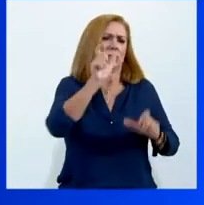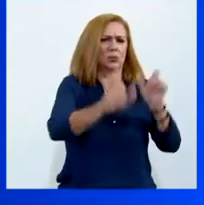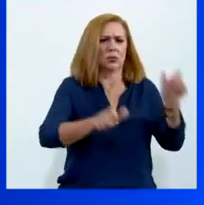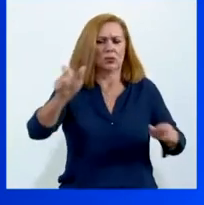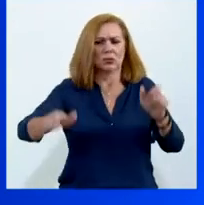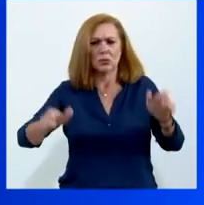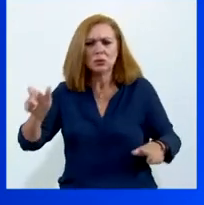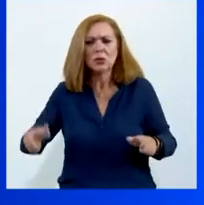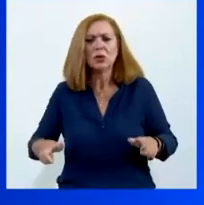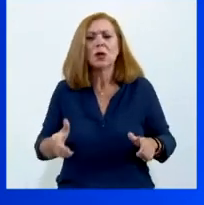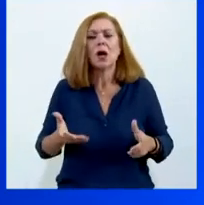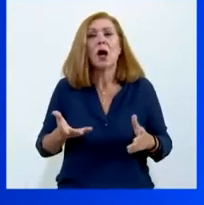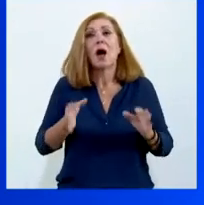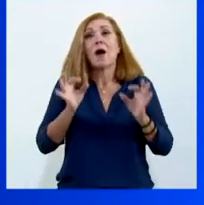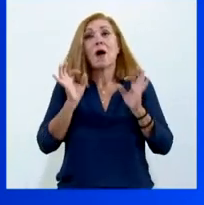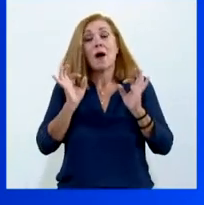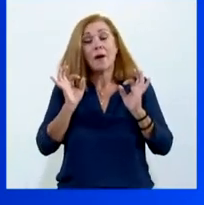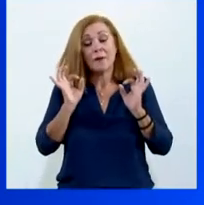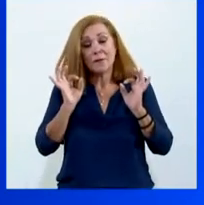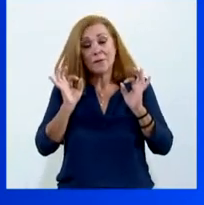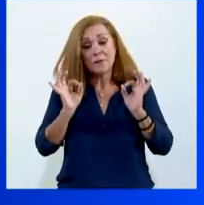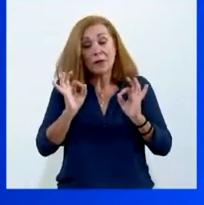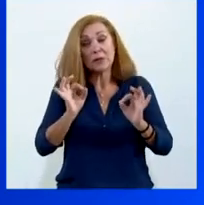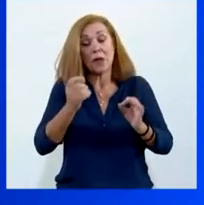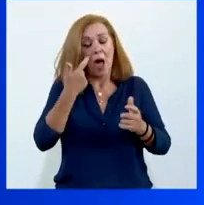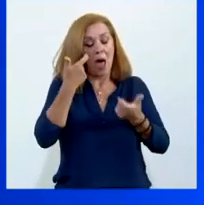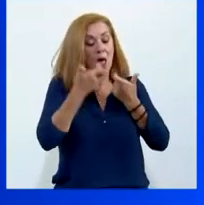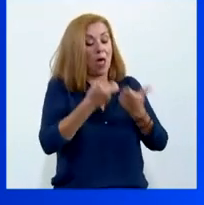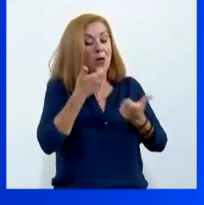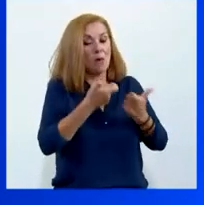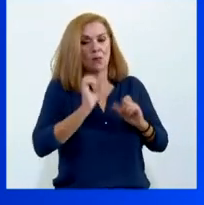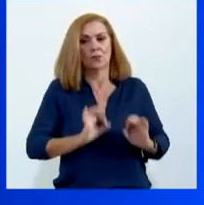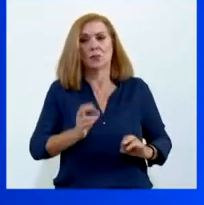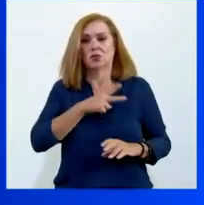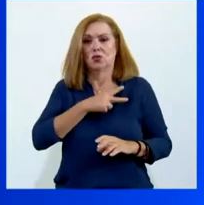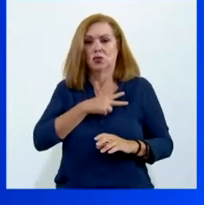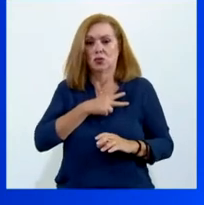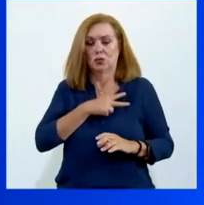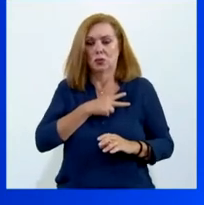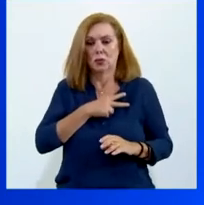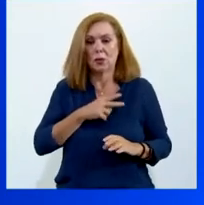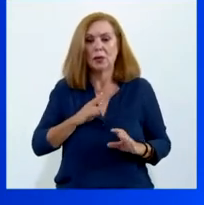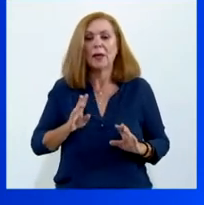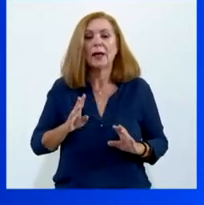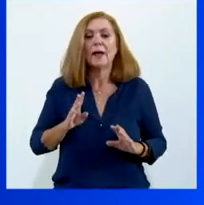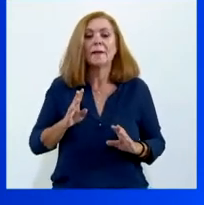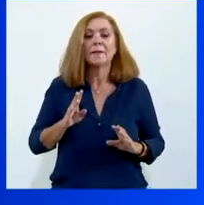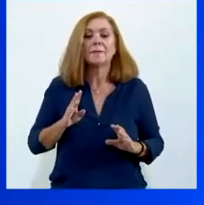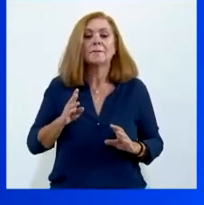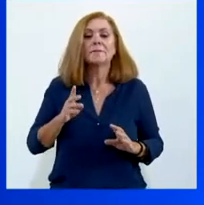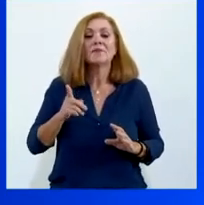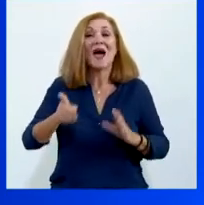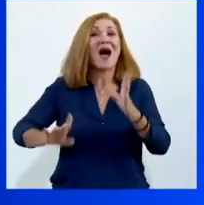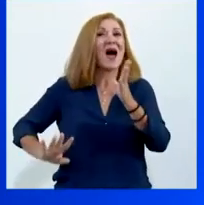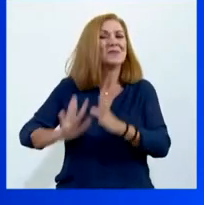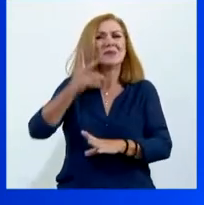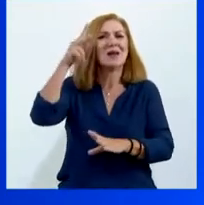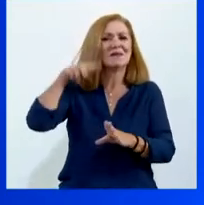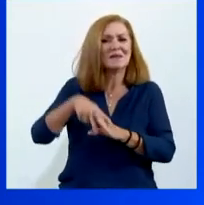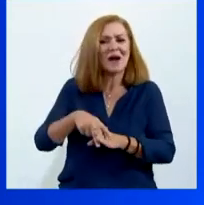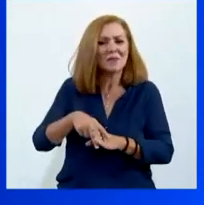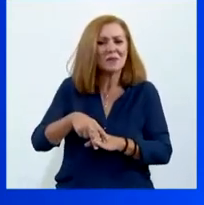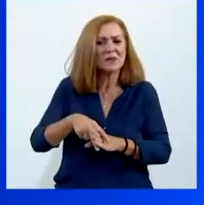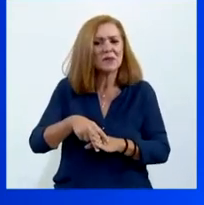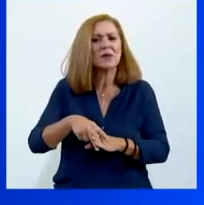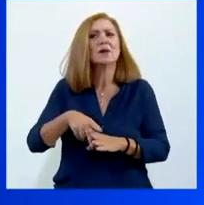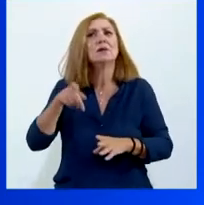ένα σφιχτό εποπτικό πλαίσιο. Επίσης, η Αναπτυξιακή Τράπεζα έχει κάνει μια πάρα πολύ